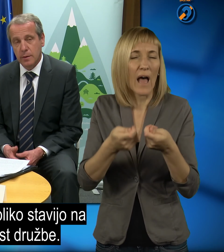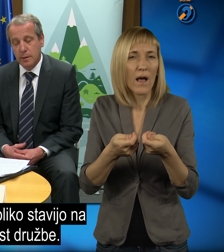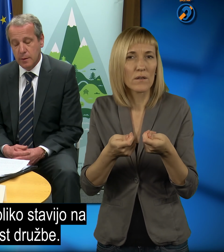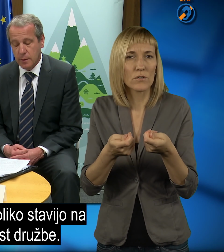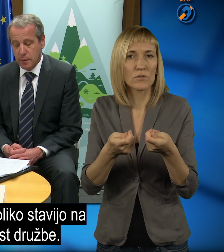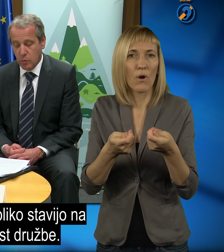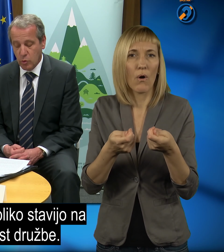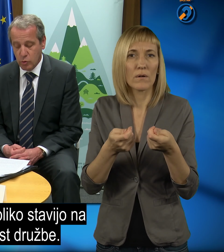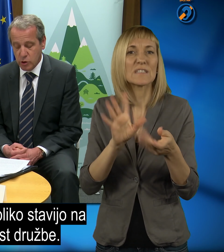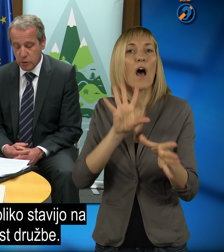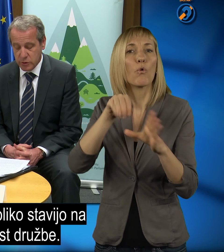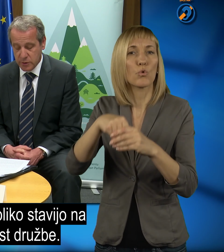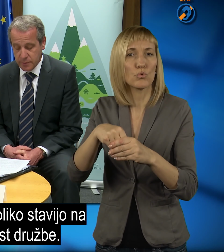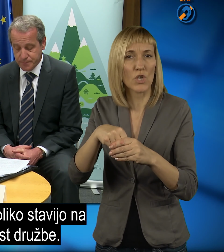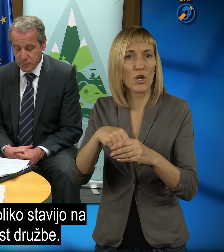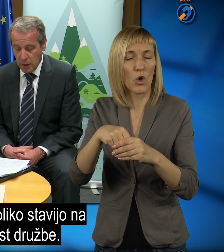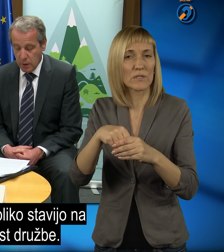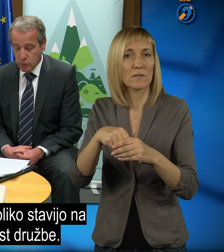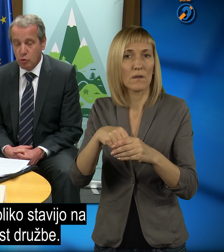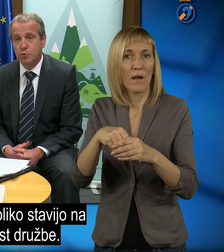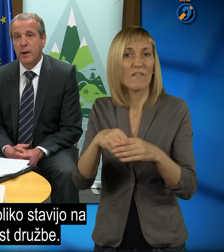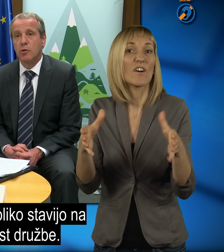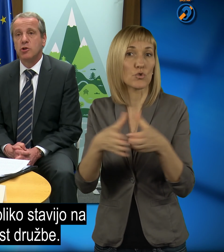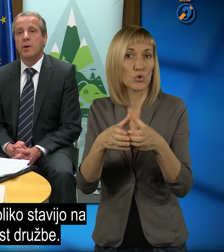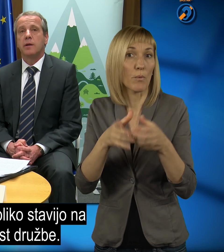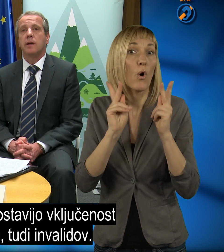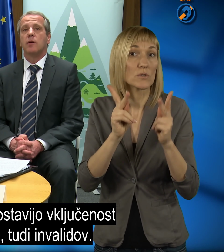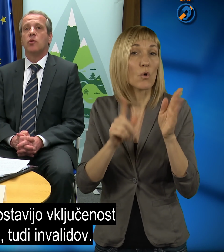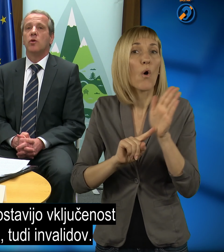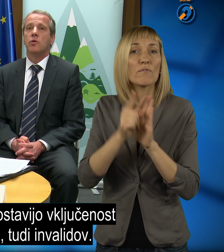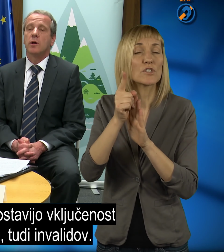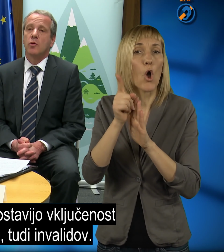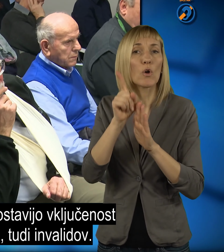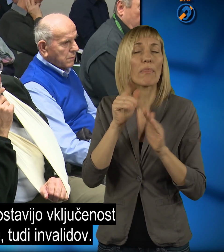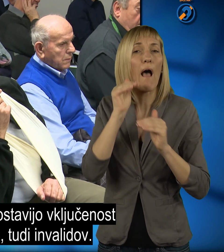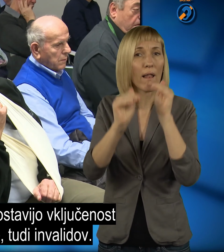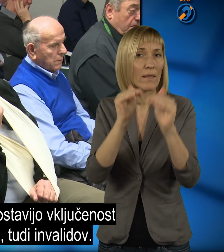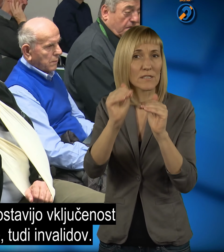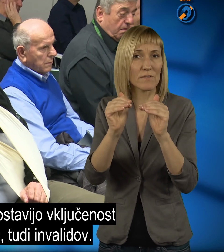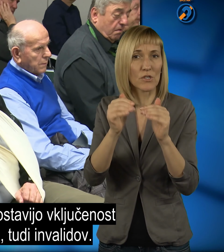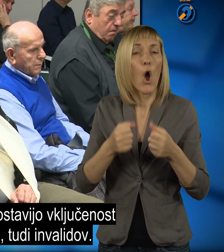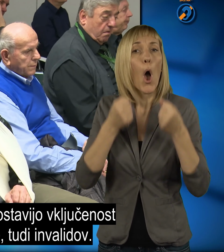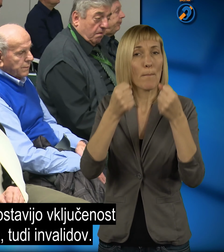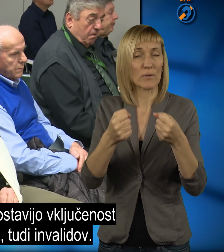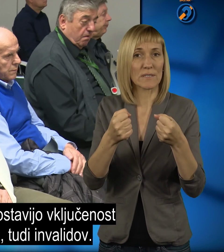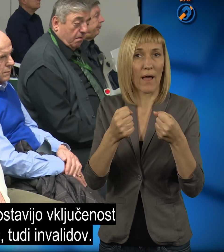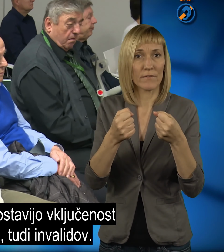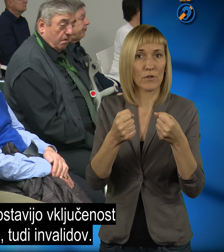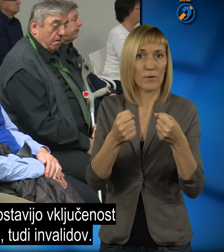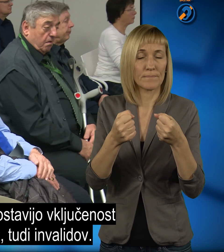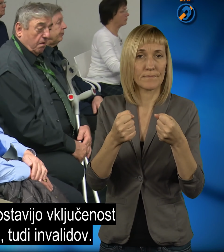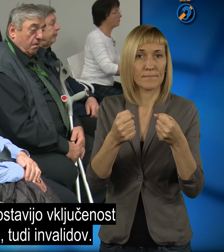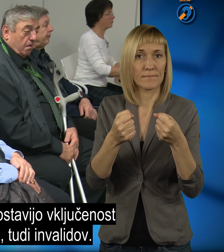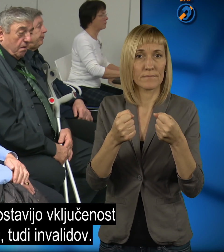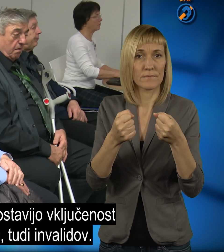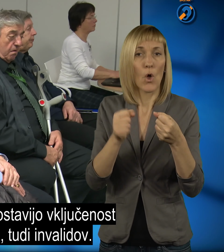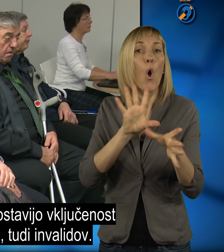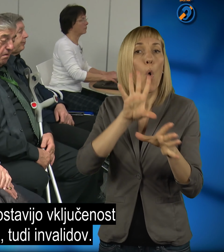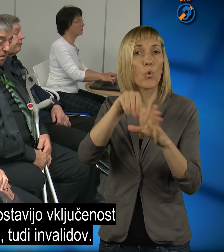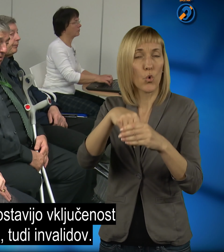vključenost družbe, oziroma na kako visoko na listvici postavijo